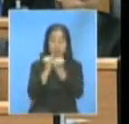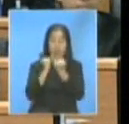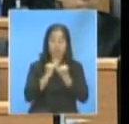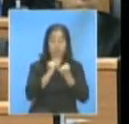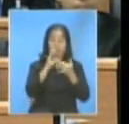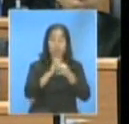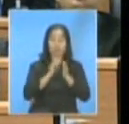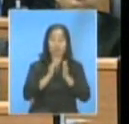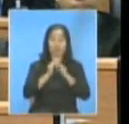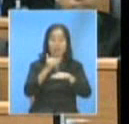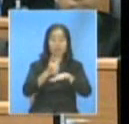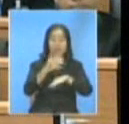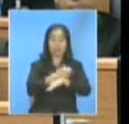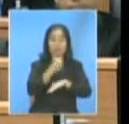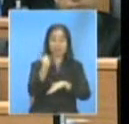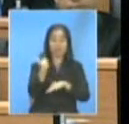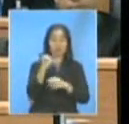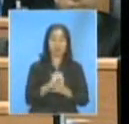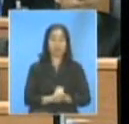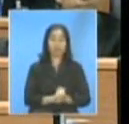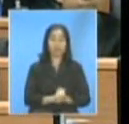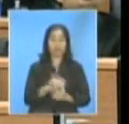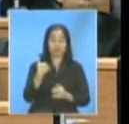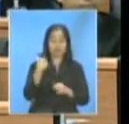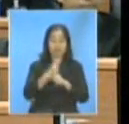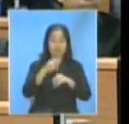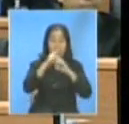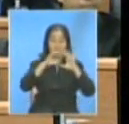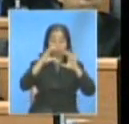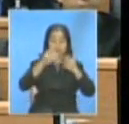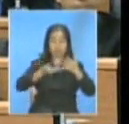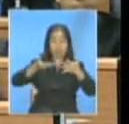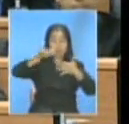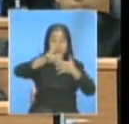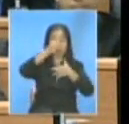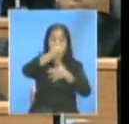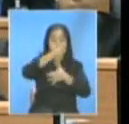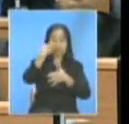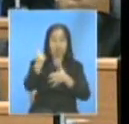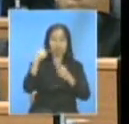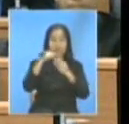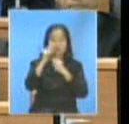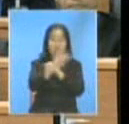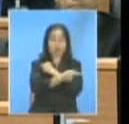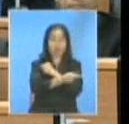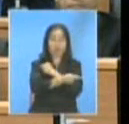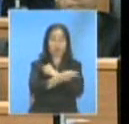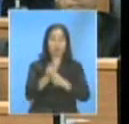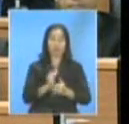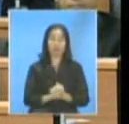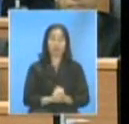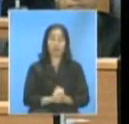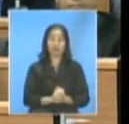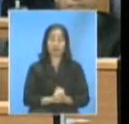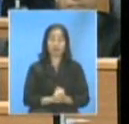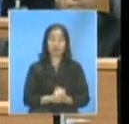องและราชการชั้นผู้ใหญ่ในกรณีที่ดินที่ภูเก็ตครับท่านประธาน